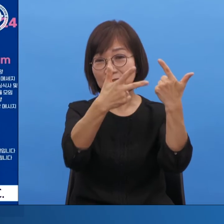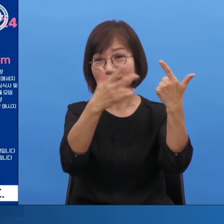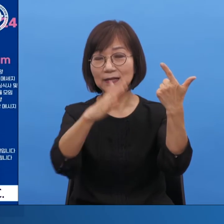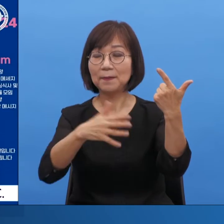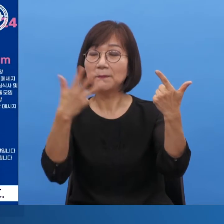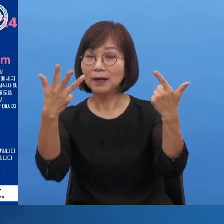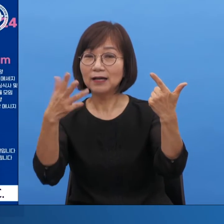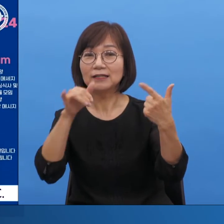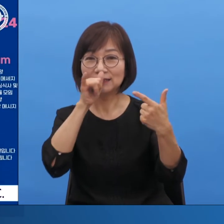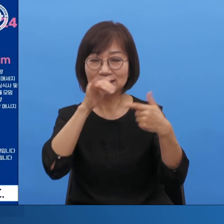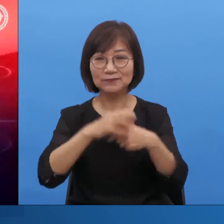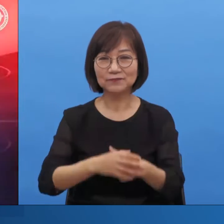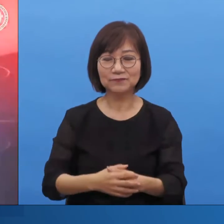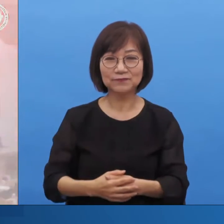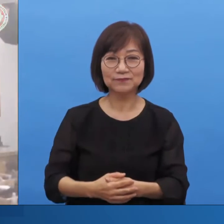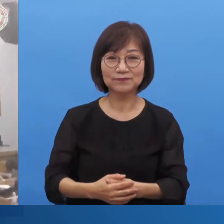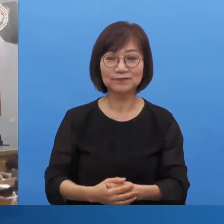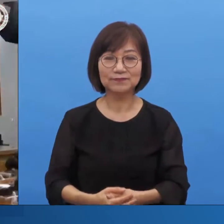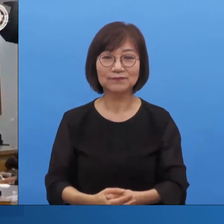대상으로 열립니다.